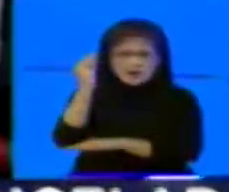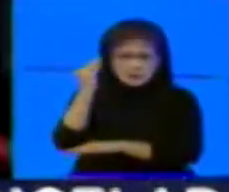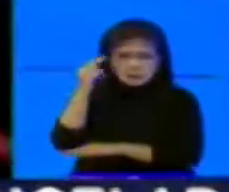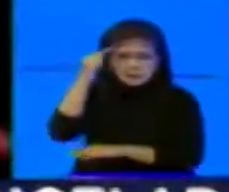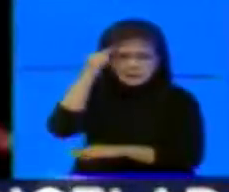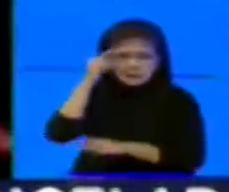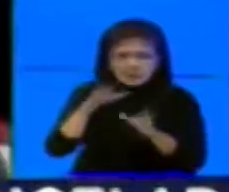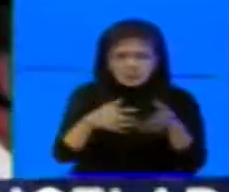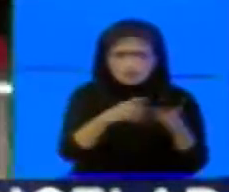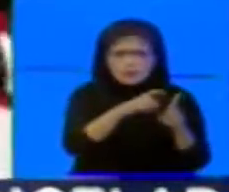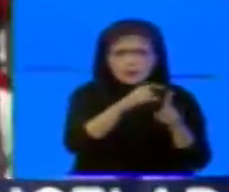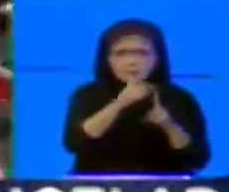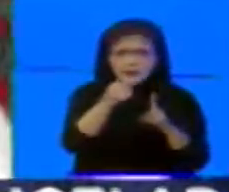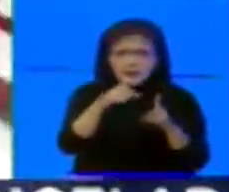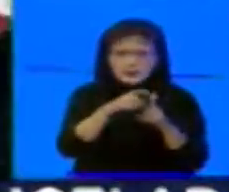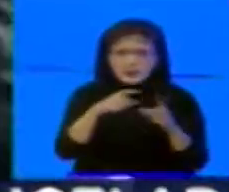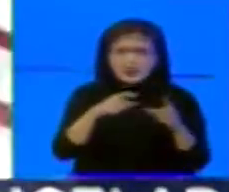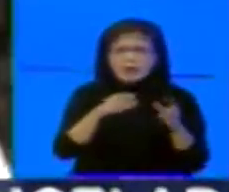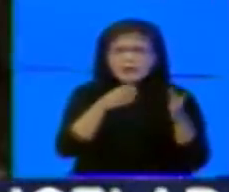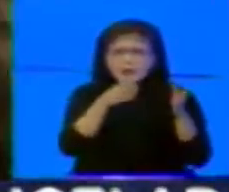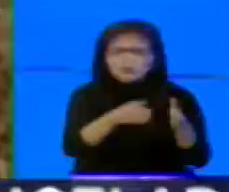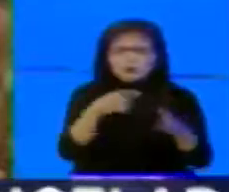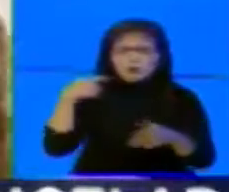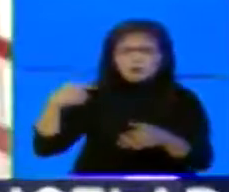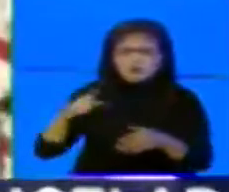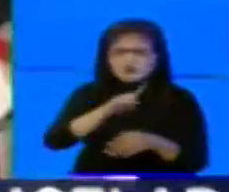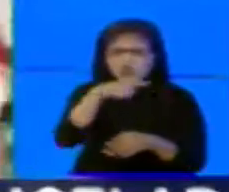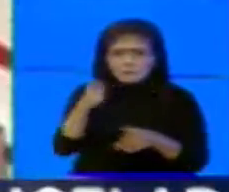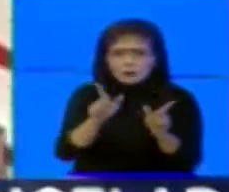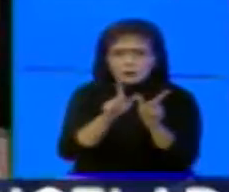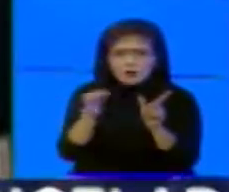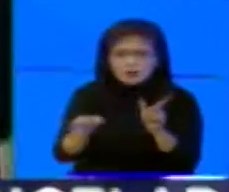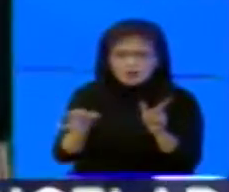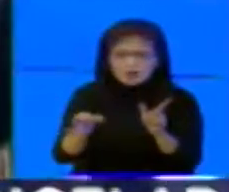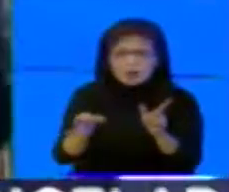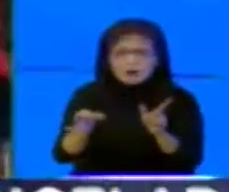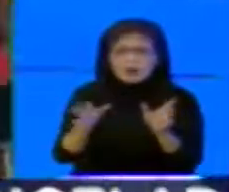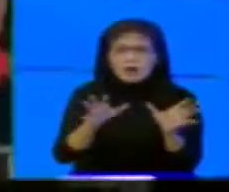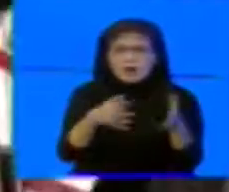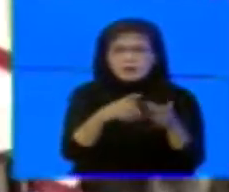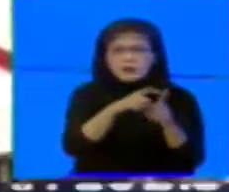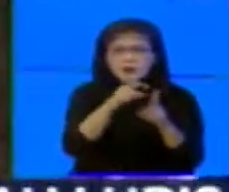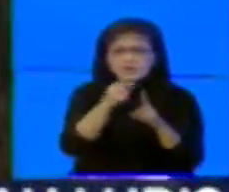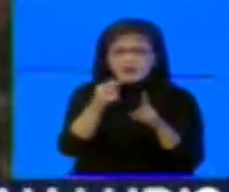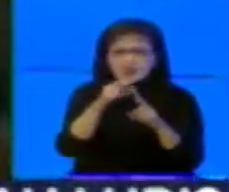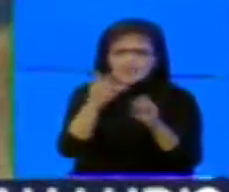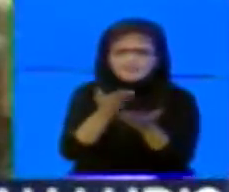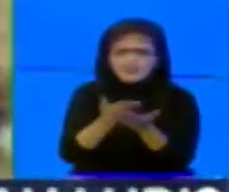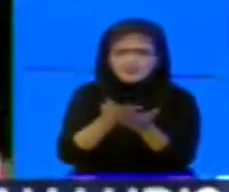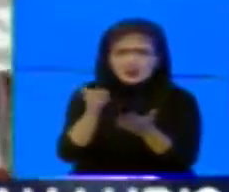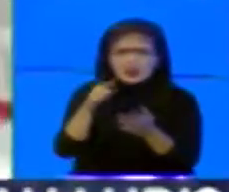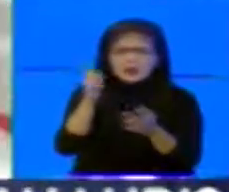anggota DPRD Deputi Gubernur hingga Walikota anggota DPRD diminta untuk memilih antara Ahmad Riza Patria